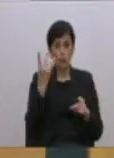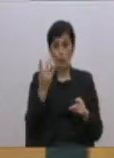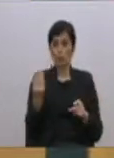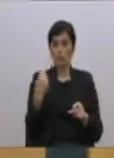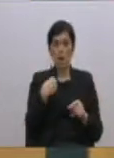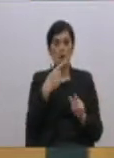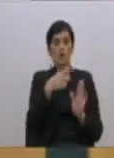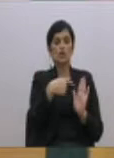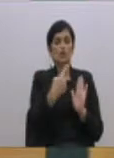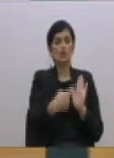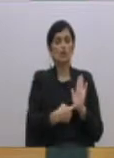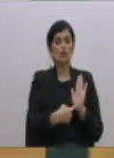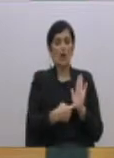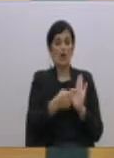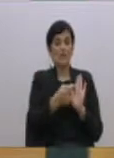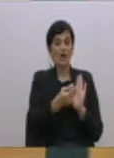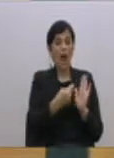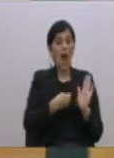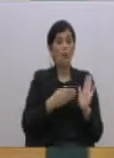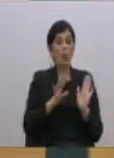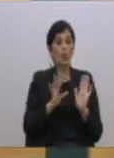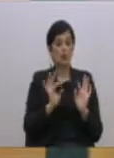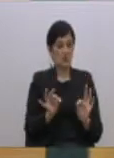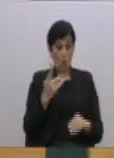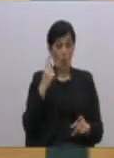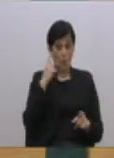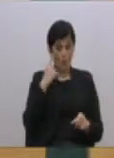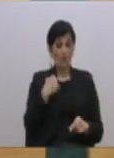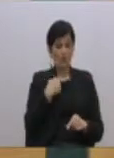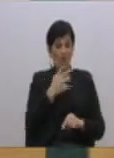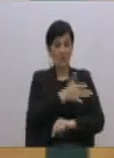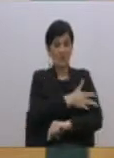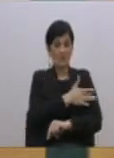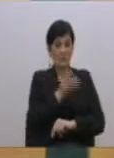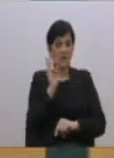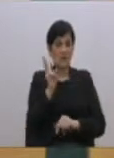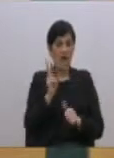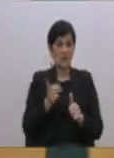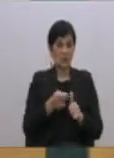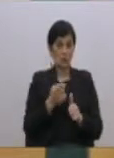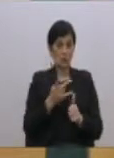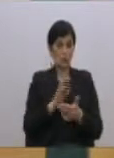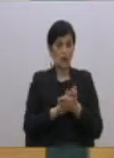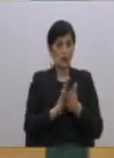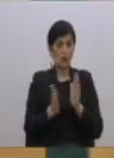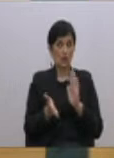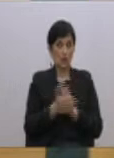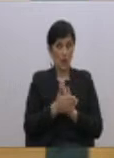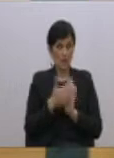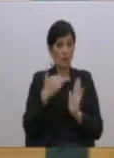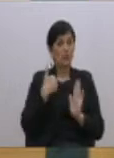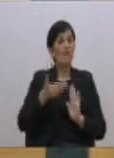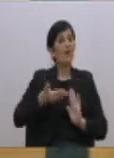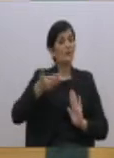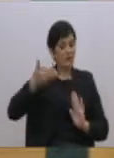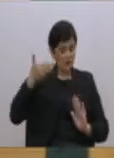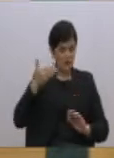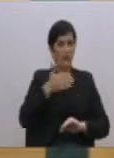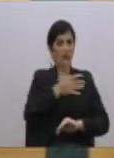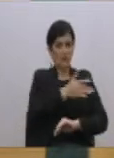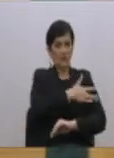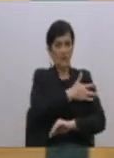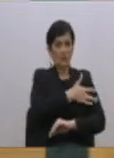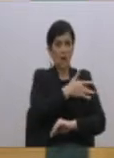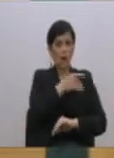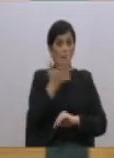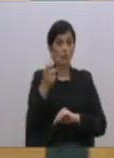Ან თუ არ მოგცეს უკვე არასწორია. Თუ ფიქრობთ რომ ჩვენ ამ კანდიდატის სტატუსთან უნდა შევთანხმდეთ რომ ჩვენ აქამდე მიმსახურებდით.